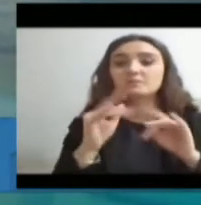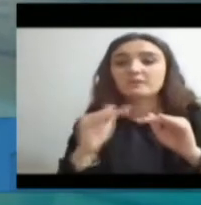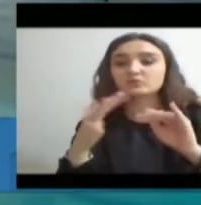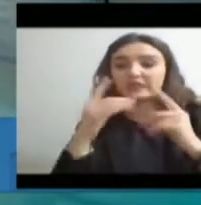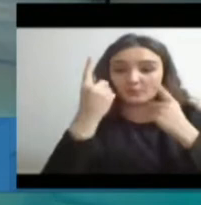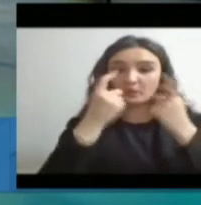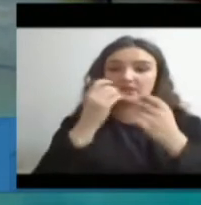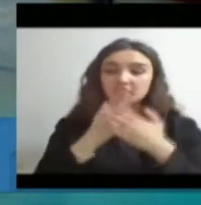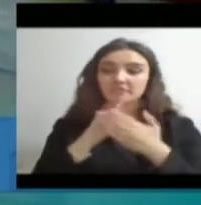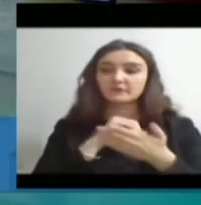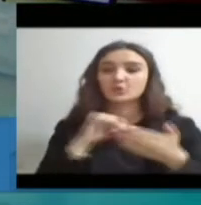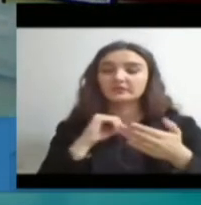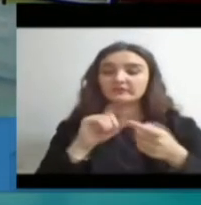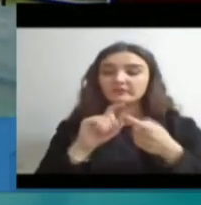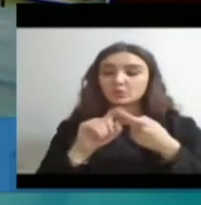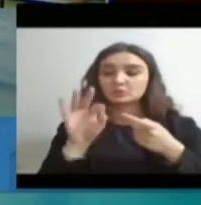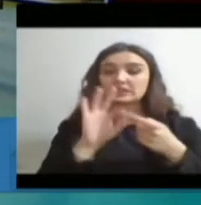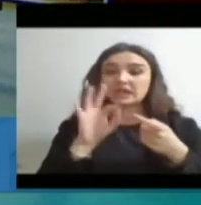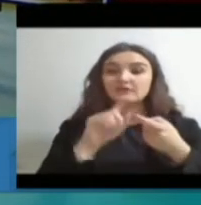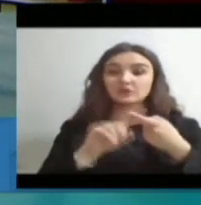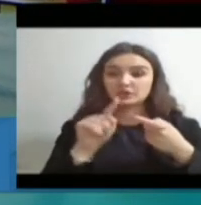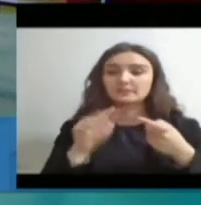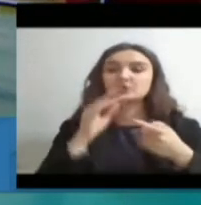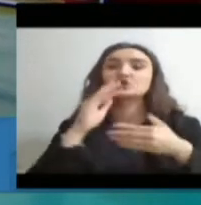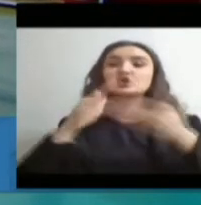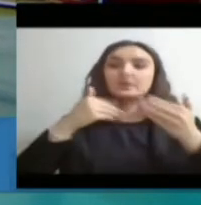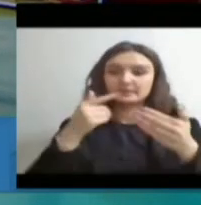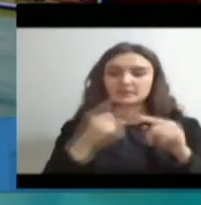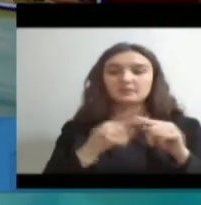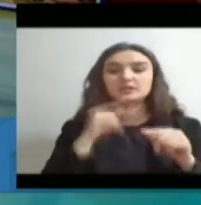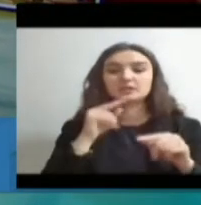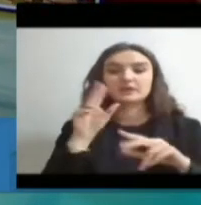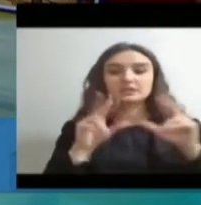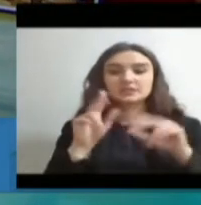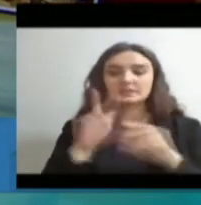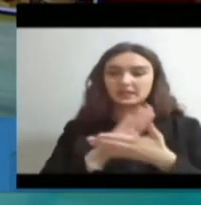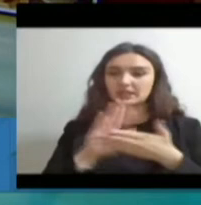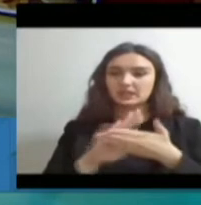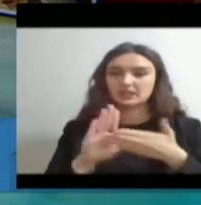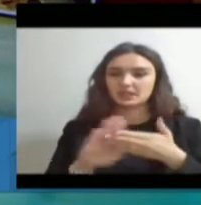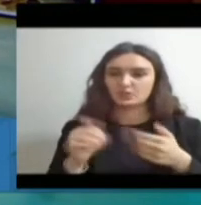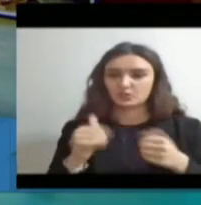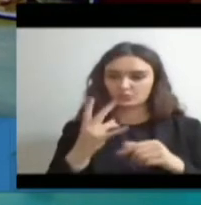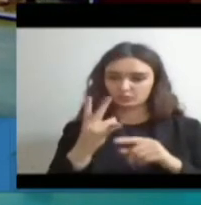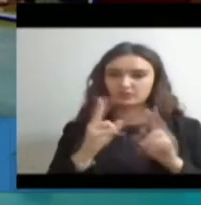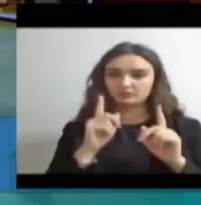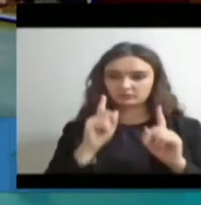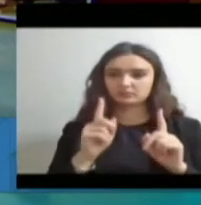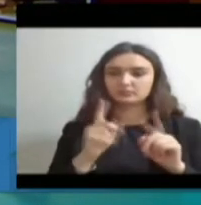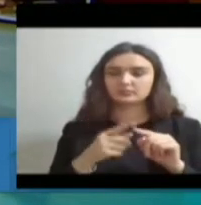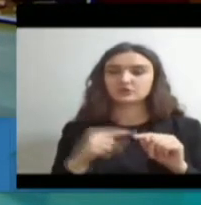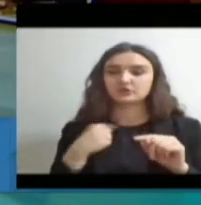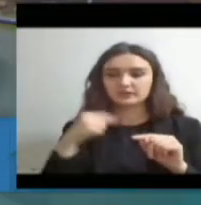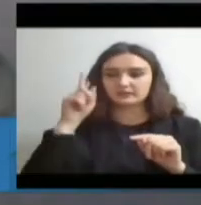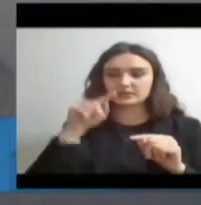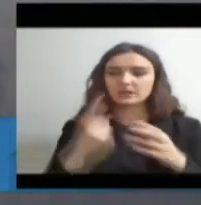ექნება თვითონ ვირუსთან დაკავშირებით, შემდეგ გასათვალისწინებელია ჰიგიენის ნორმები, ხომ? როგორც ვიცით, ჩვენ ვიცით, რომ